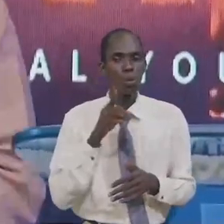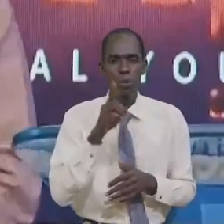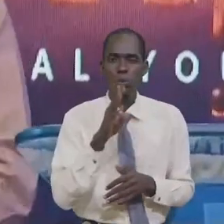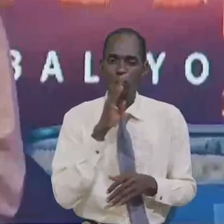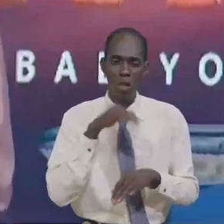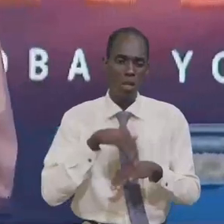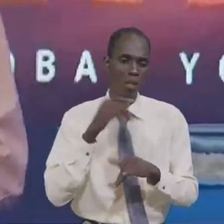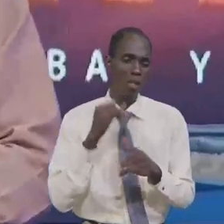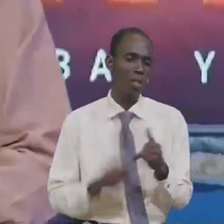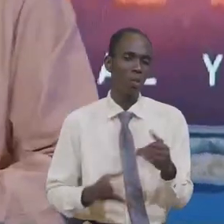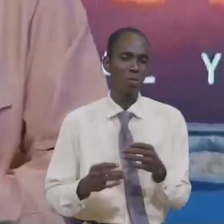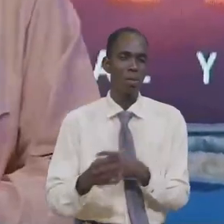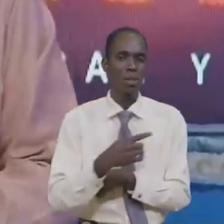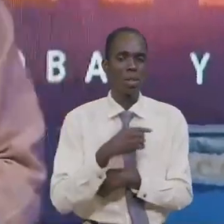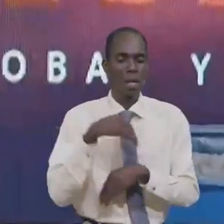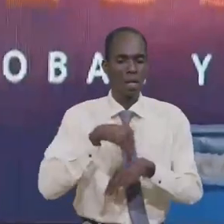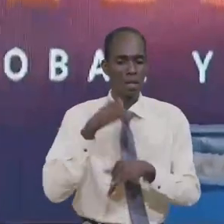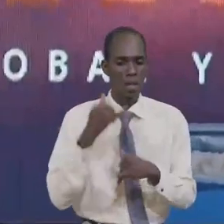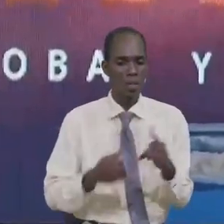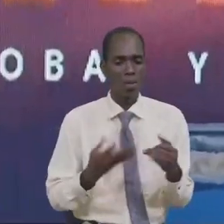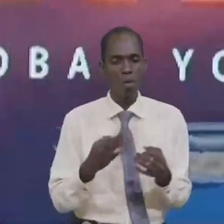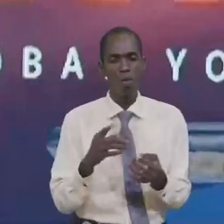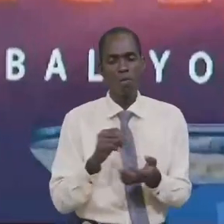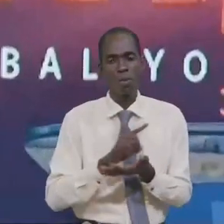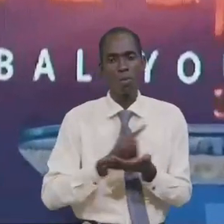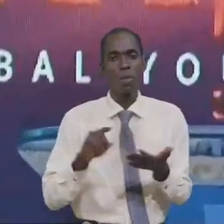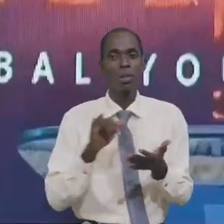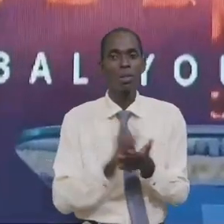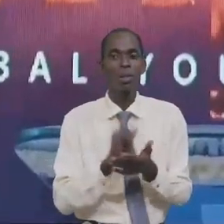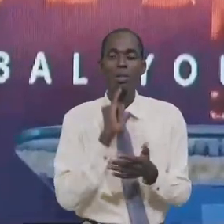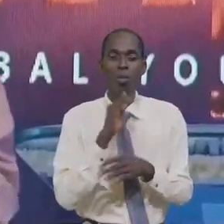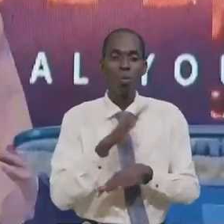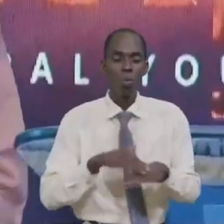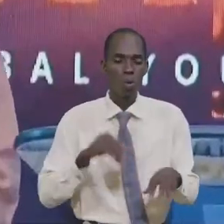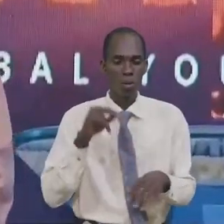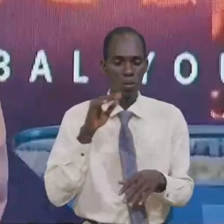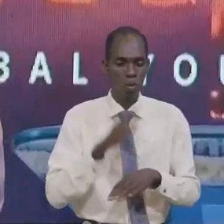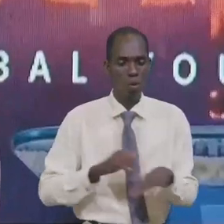la fin de la semaine c'est ce que nous appelons la méditation je m'assie